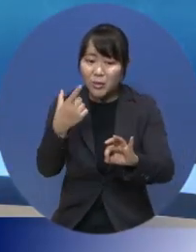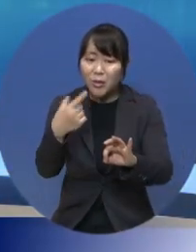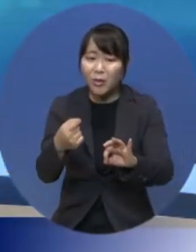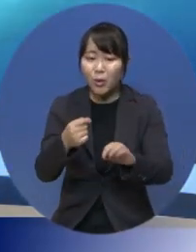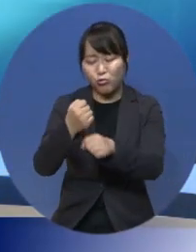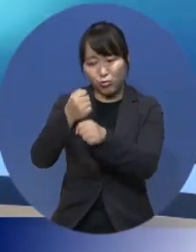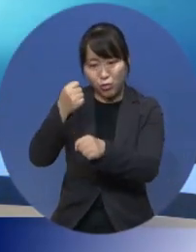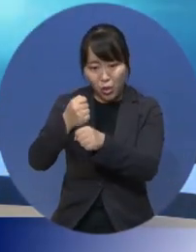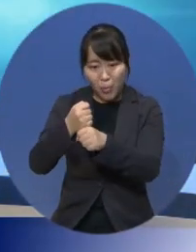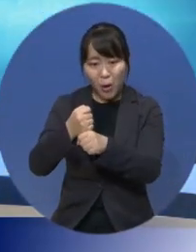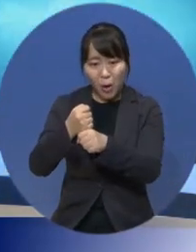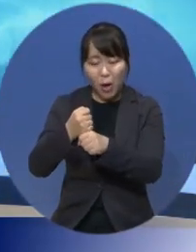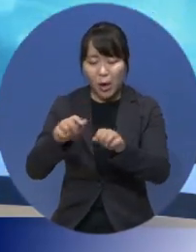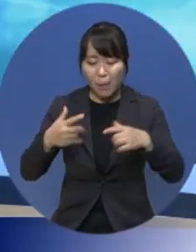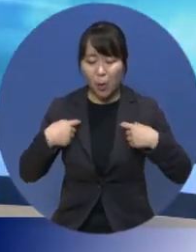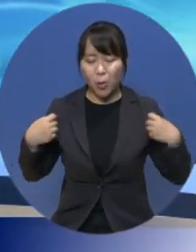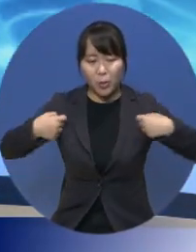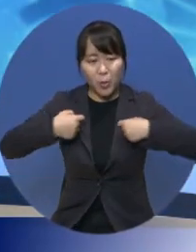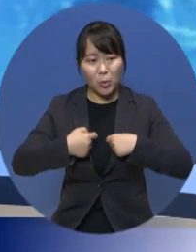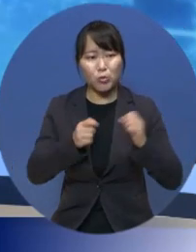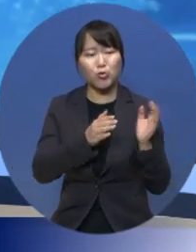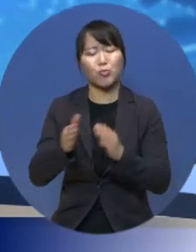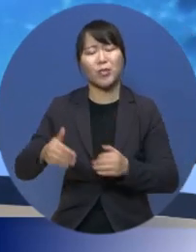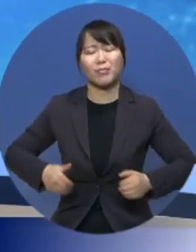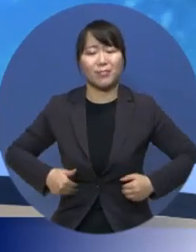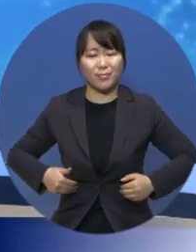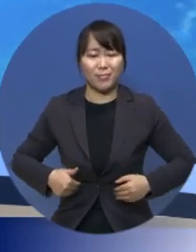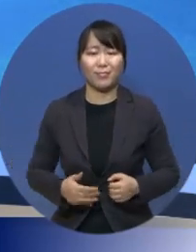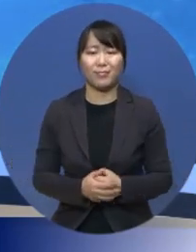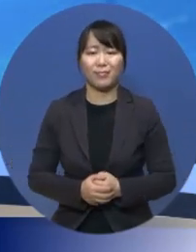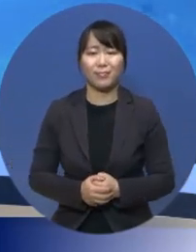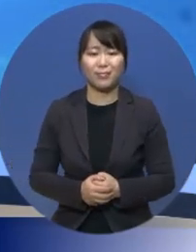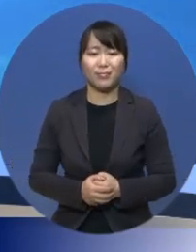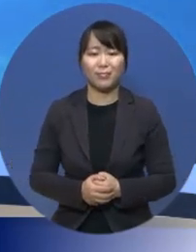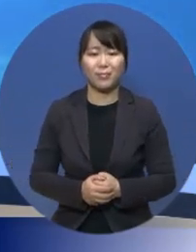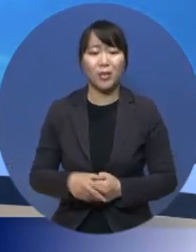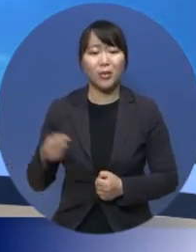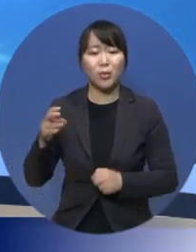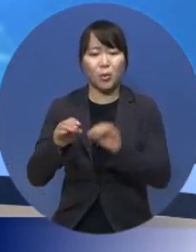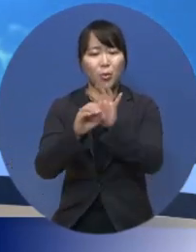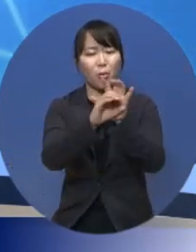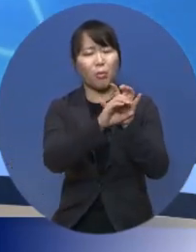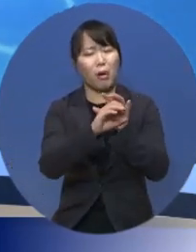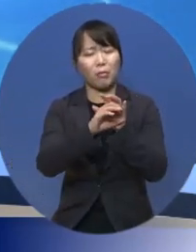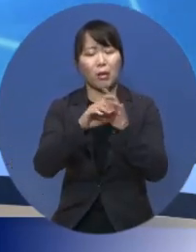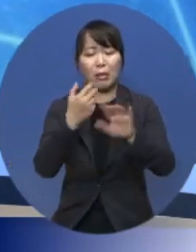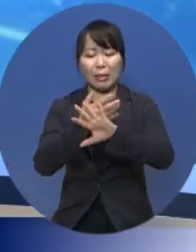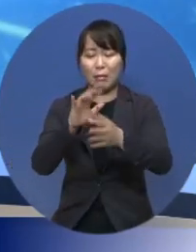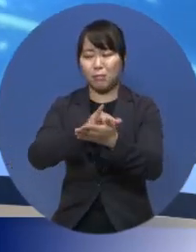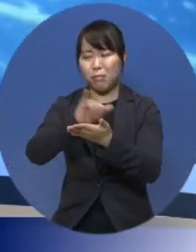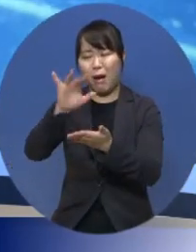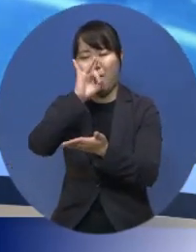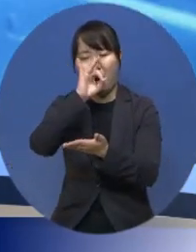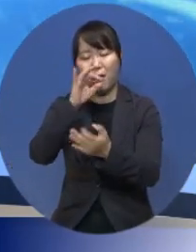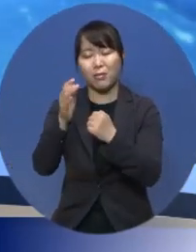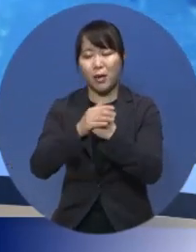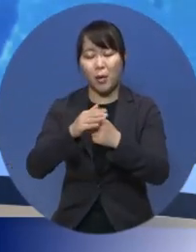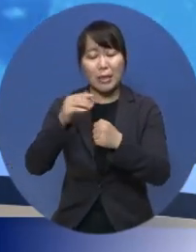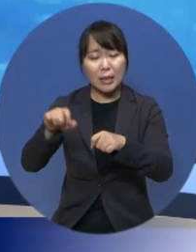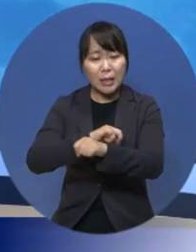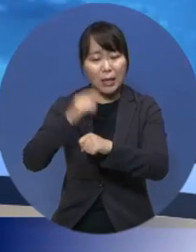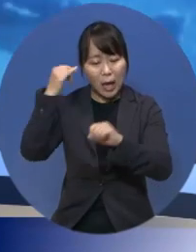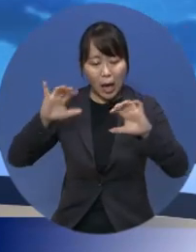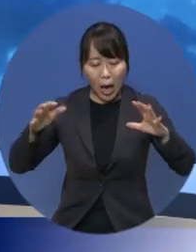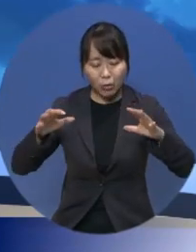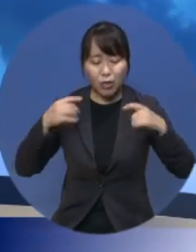우산과 가벼운 거 도 챙겨 다니시는 것이 좋겠습니다 또한 코로나 로 해외에 나가지 못하면서 올해는 특히